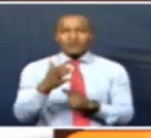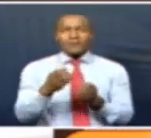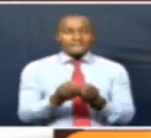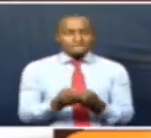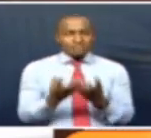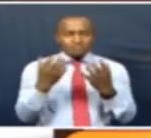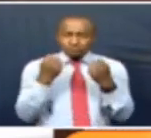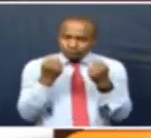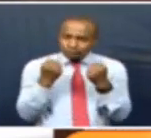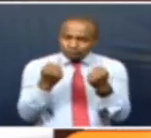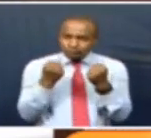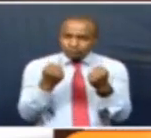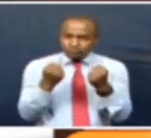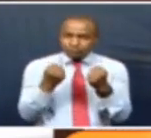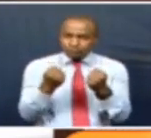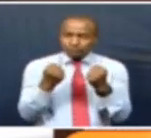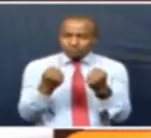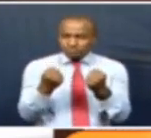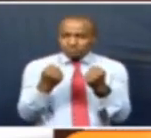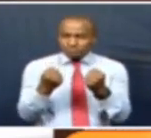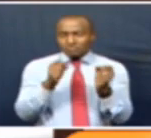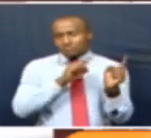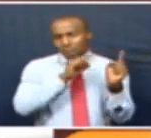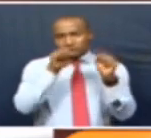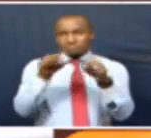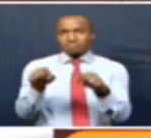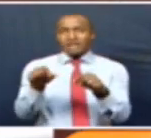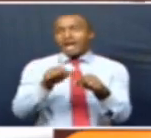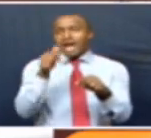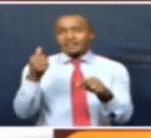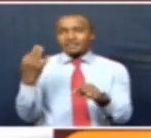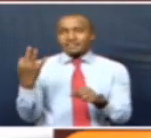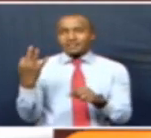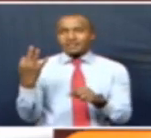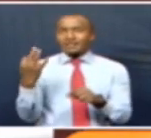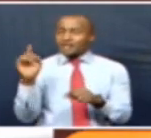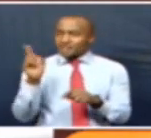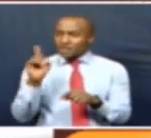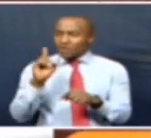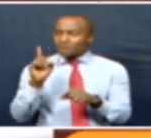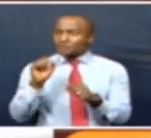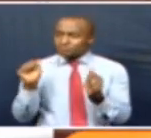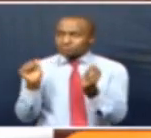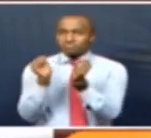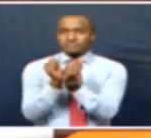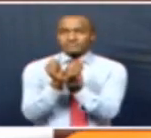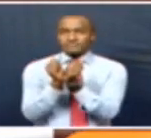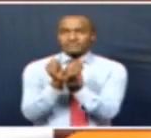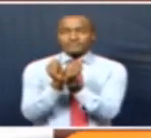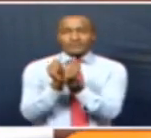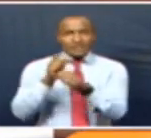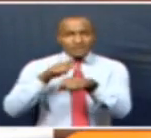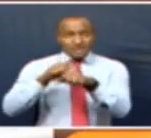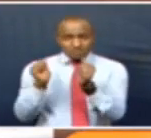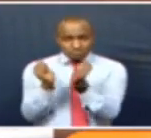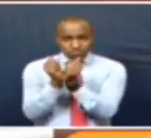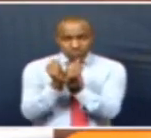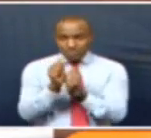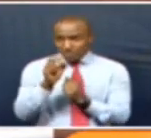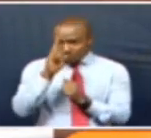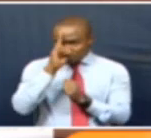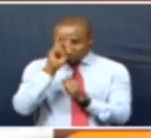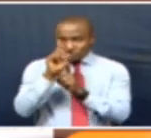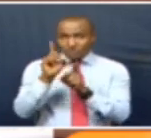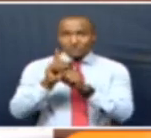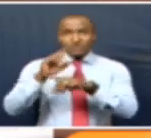kwenye gari moja lililokuwa limepakiwa vilipuzi, na wenzao watatu wakikamatwa mjini Nairobi. Katika kuwakamata, polisi vilevile walinasa